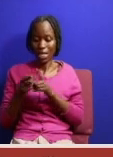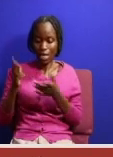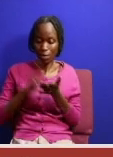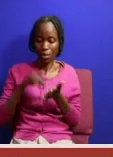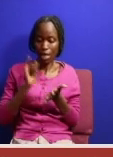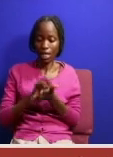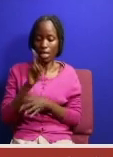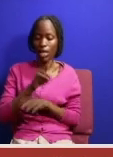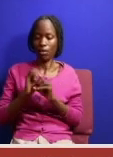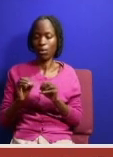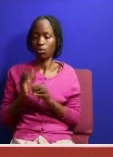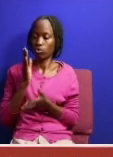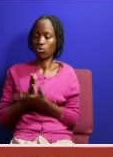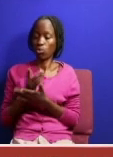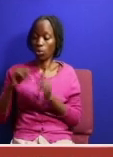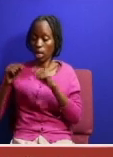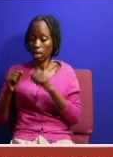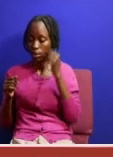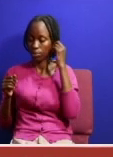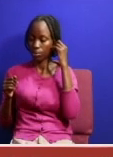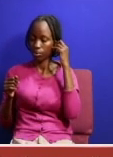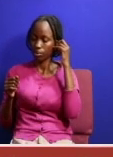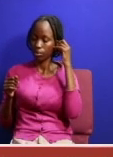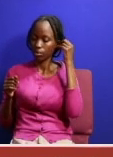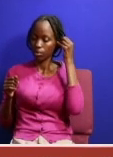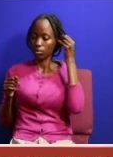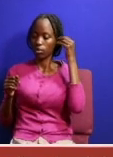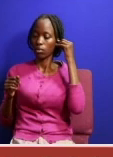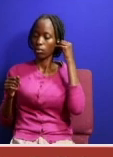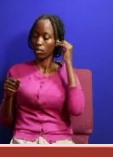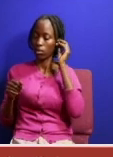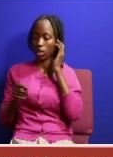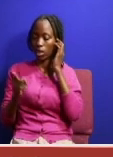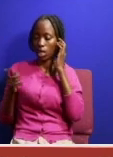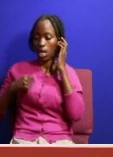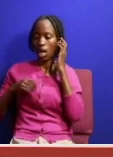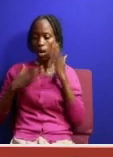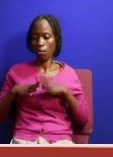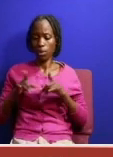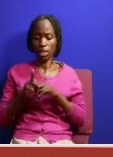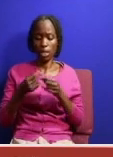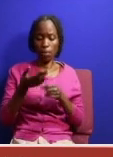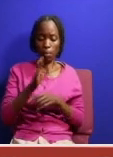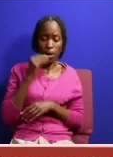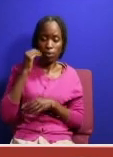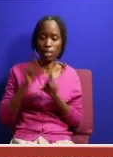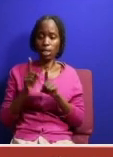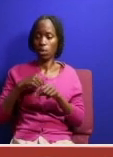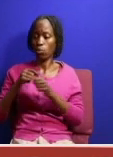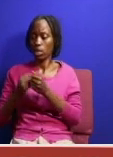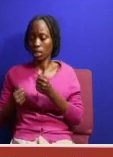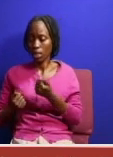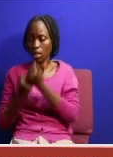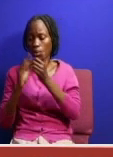tena yale makosa yetu. Si tumeelewana hivyo? Baba, hawa ni wetu na wamerudi nyumbani na tutawashika,